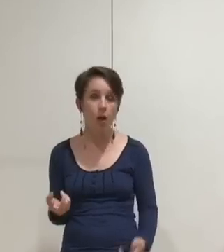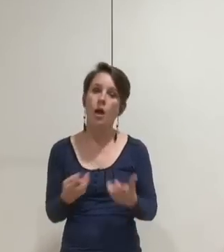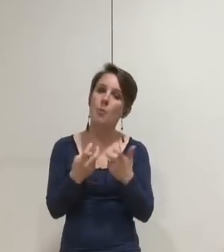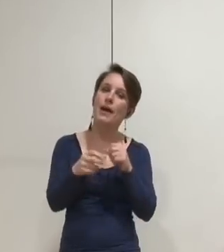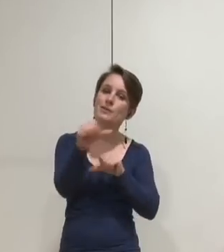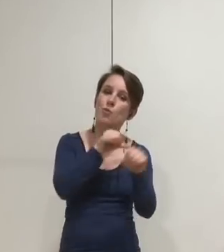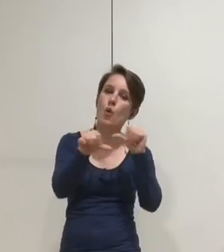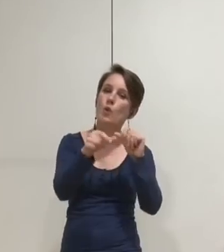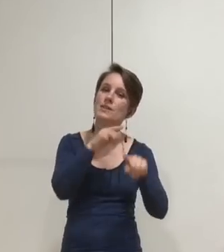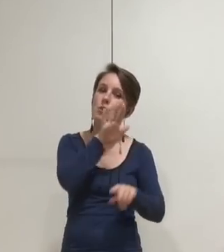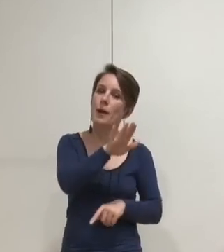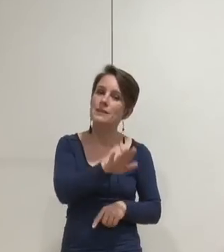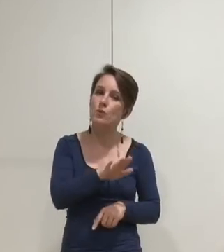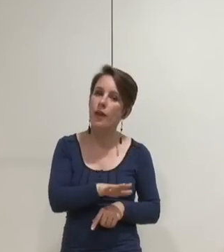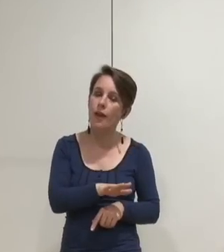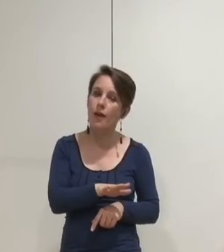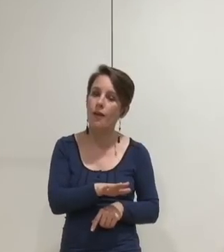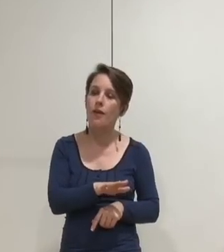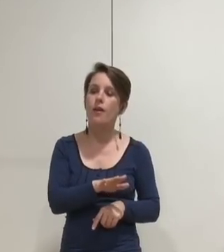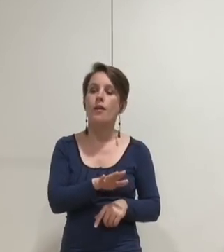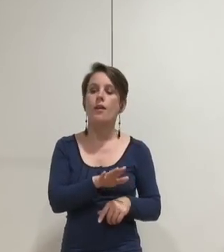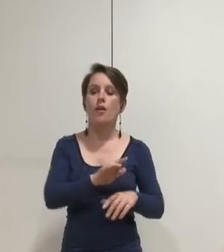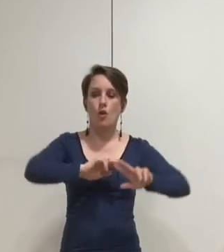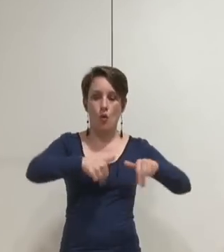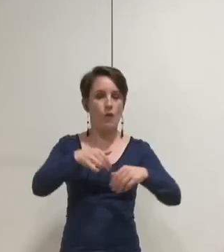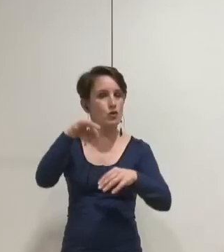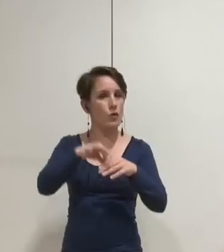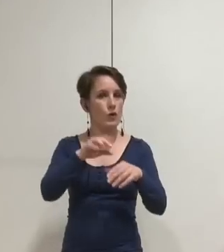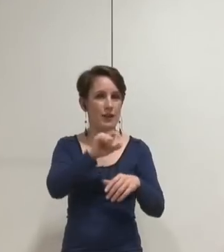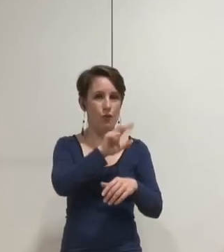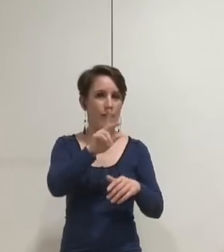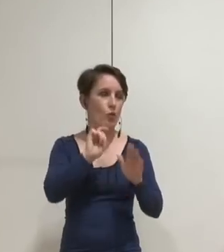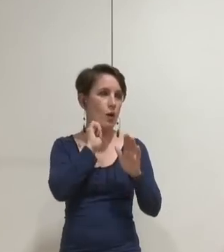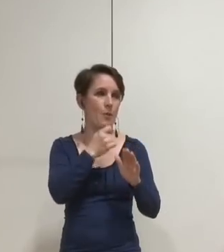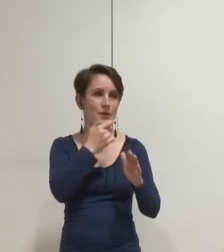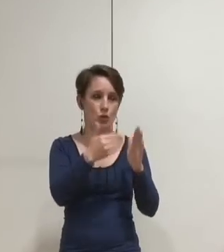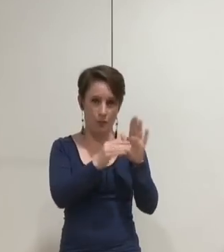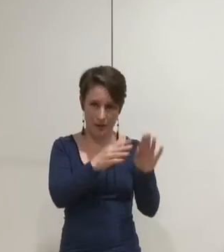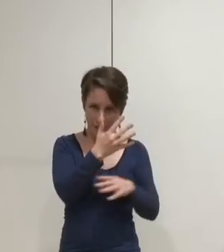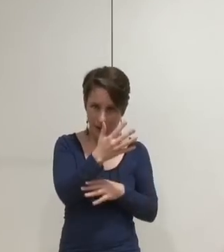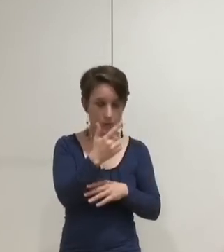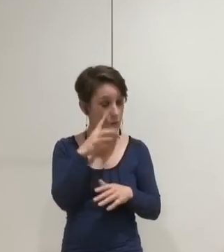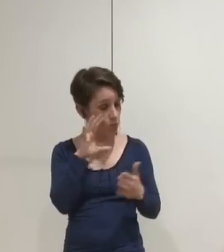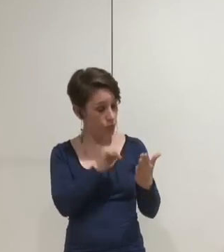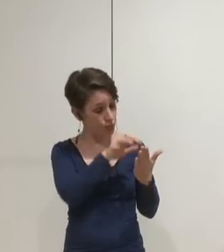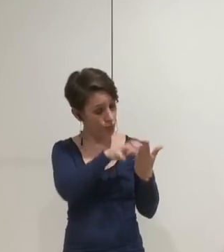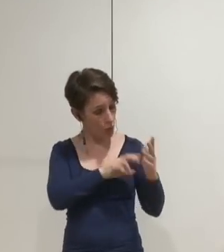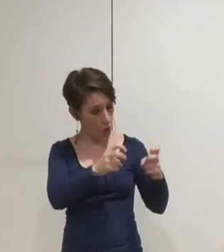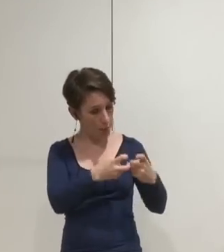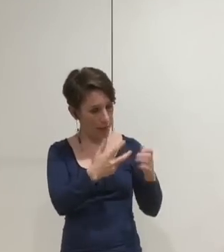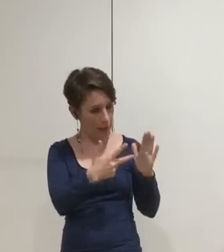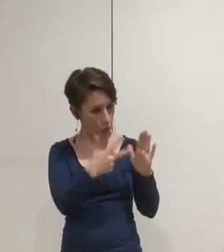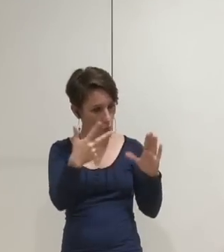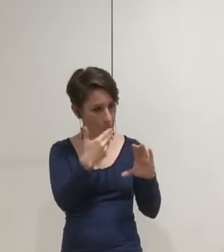particulières dans la convention votée le 23 mars 2015 nous avons une somme de 3000 € qui